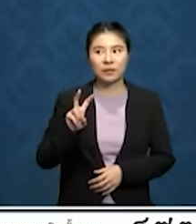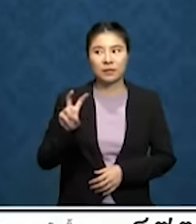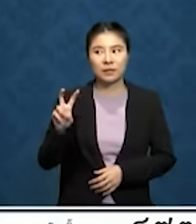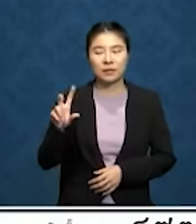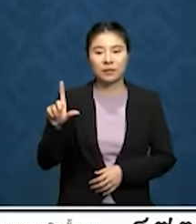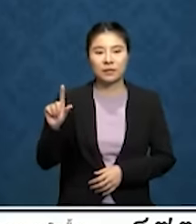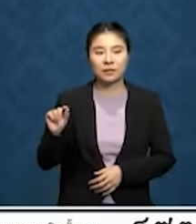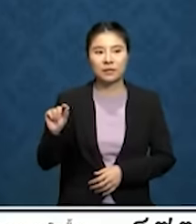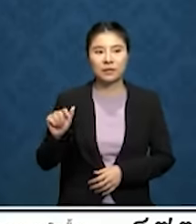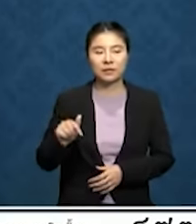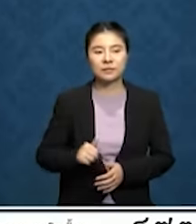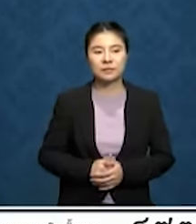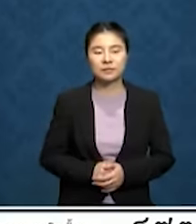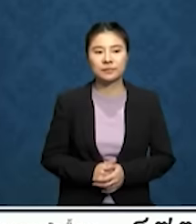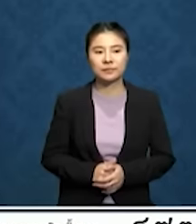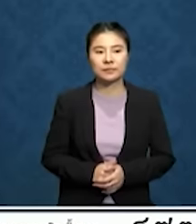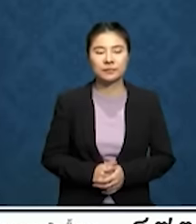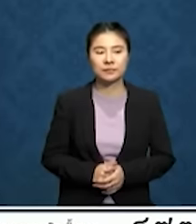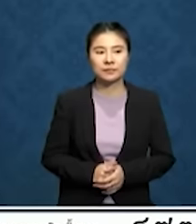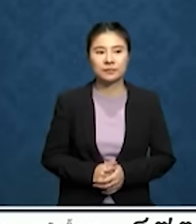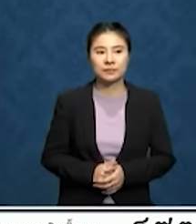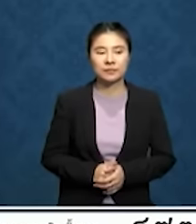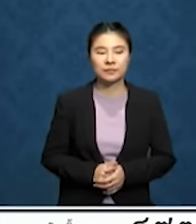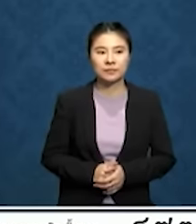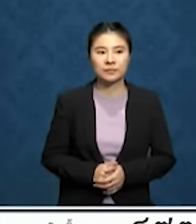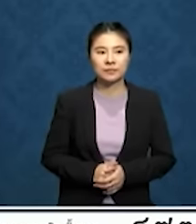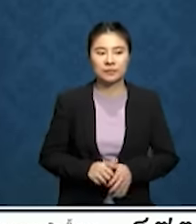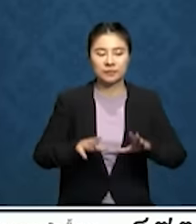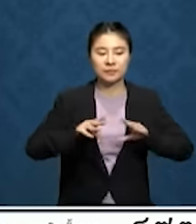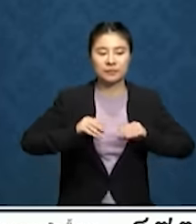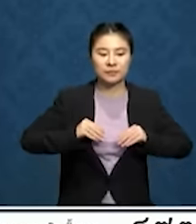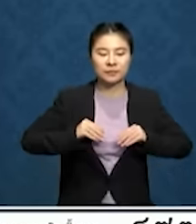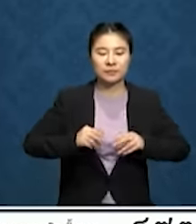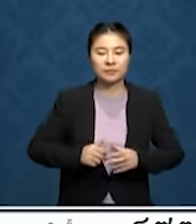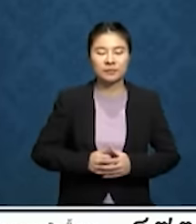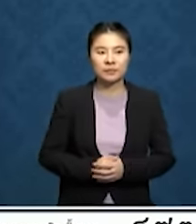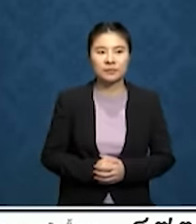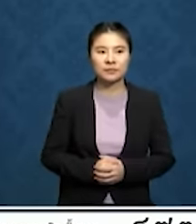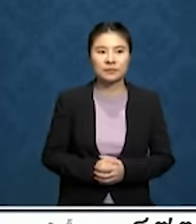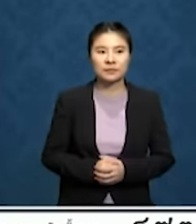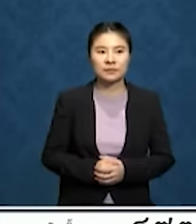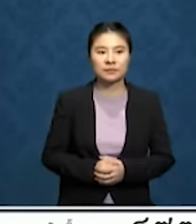220นายปริญญาเลิกลาย เห็นชอบครับ